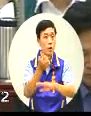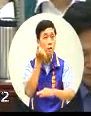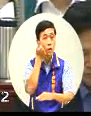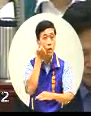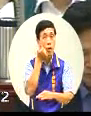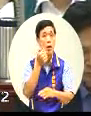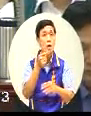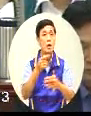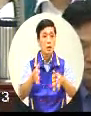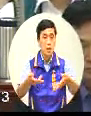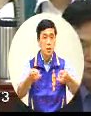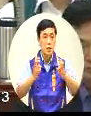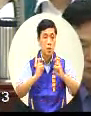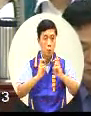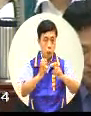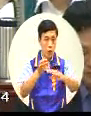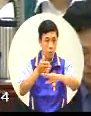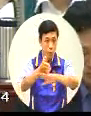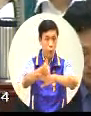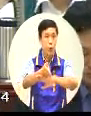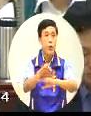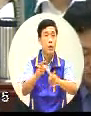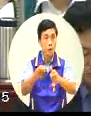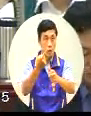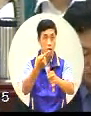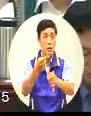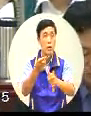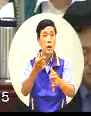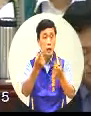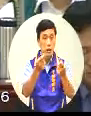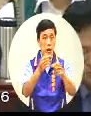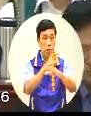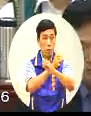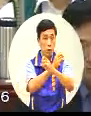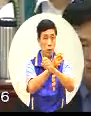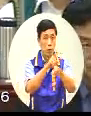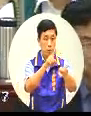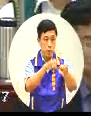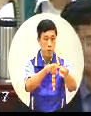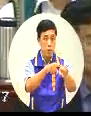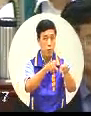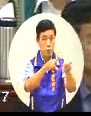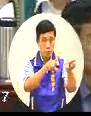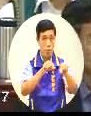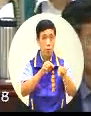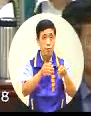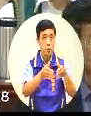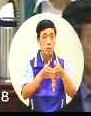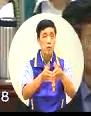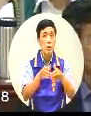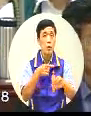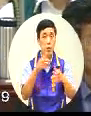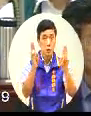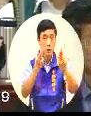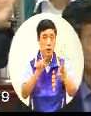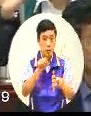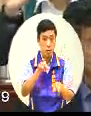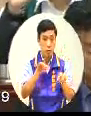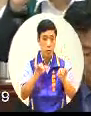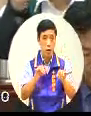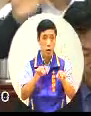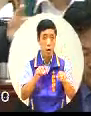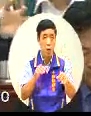号制，也就是说它还是要遵守号制的规定。那遵守号制的规定部分，就是我们通过电脑系统控制，